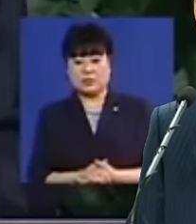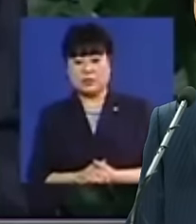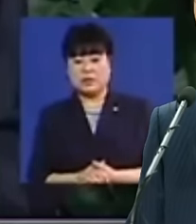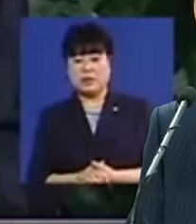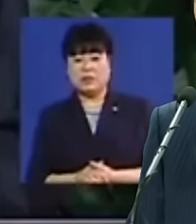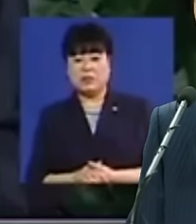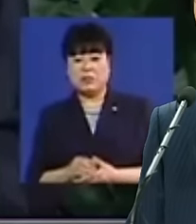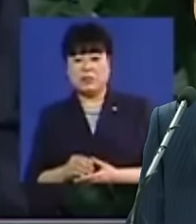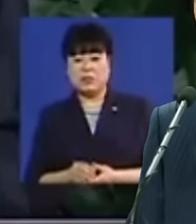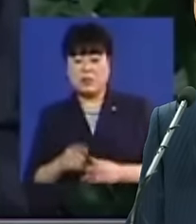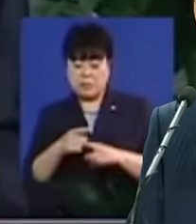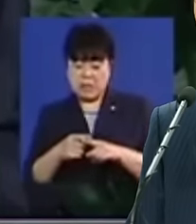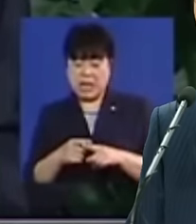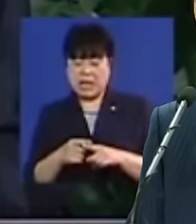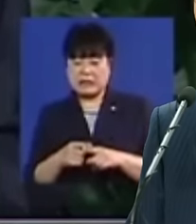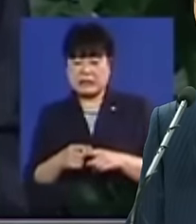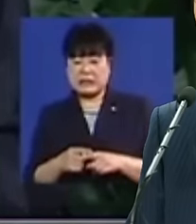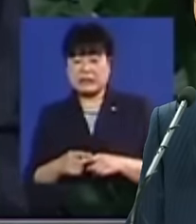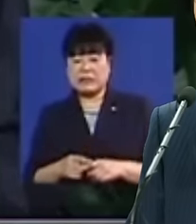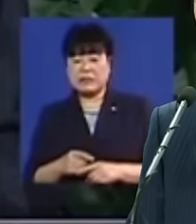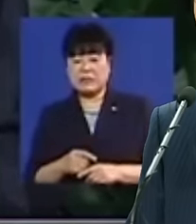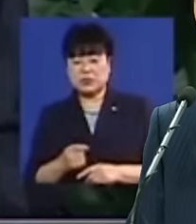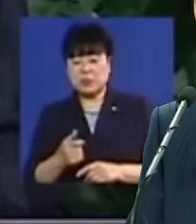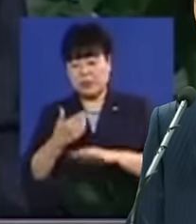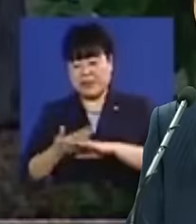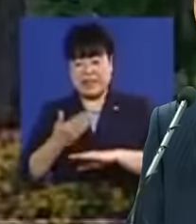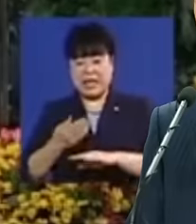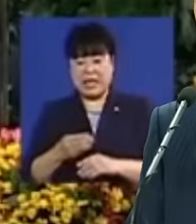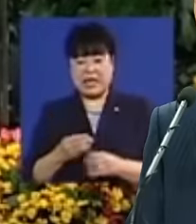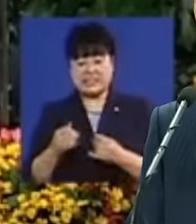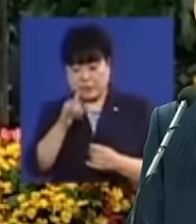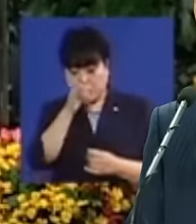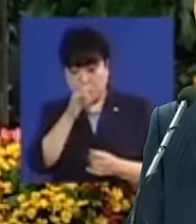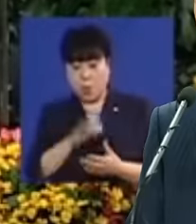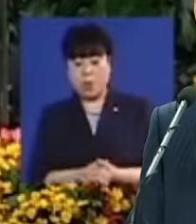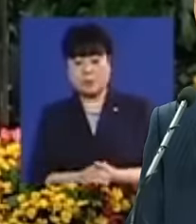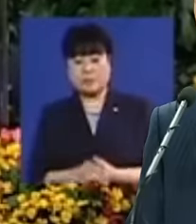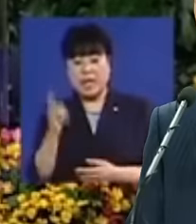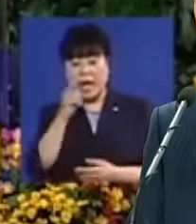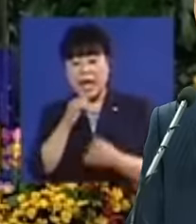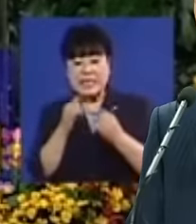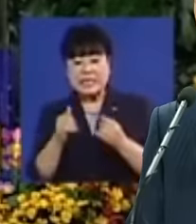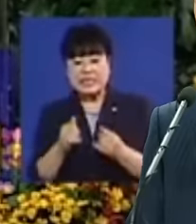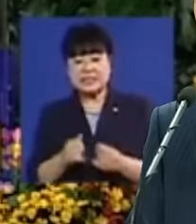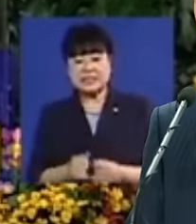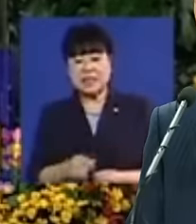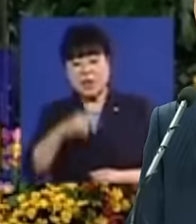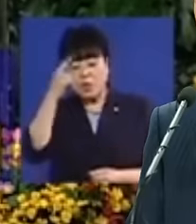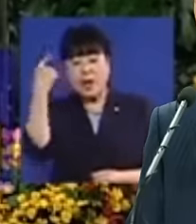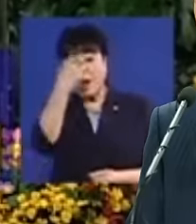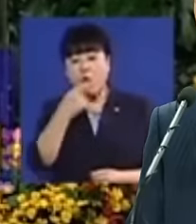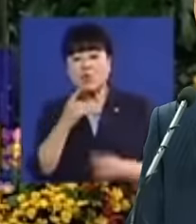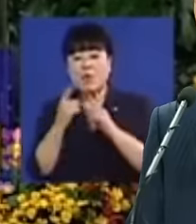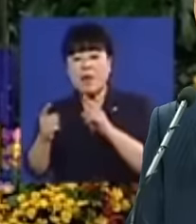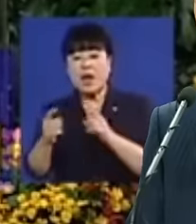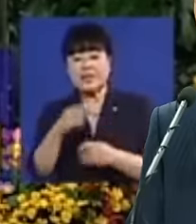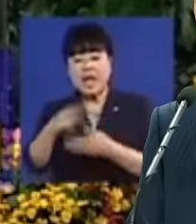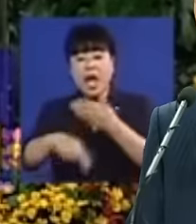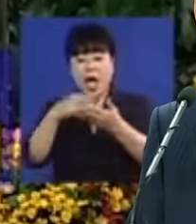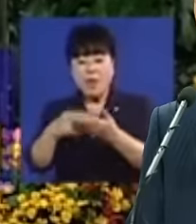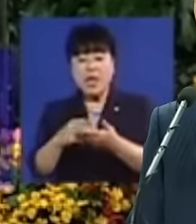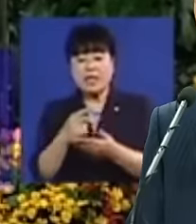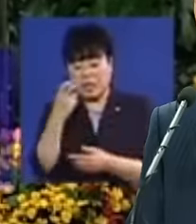정도 하나님을 대적하는 사람도 있는 것입니다. 시편 4절에 보면 악인은 그의 교만한 얼굴로 말하기를 야훼께서